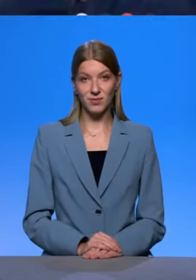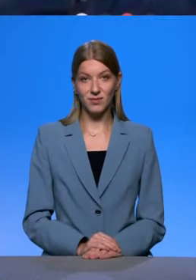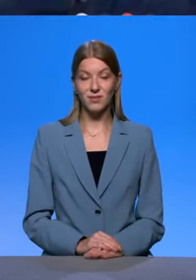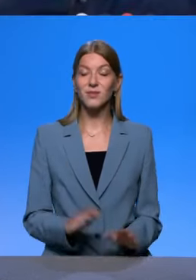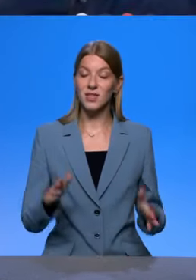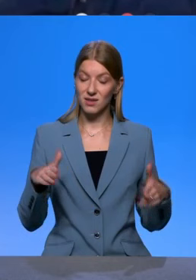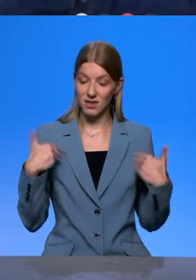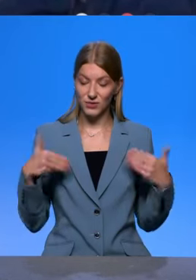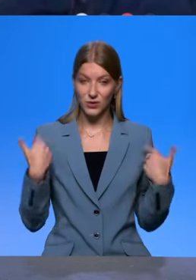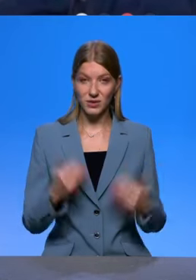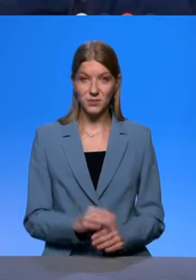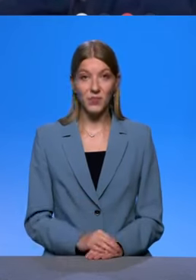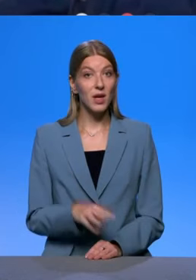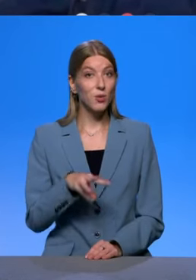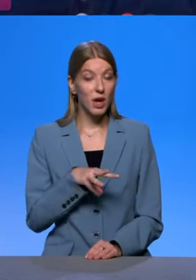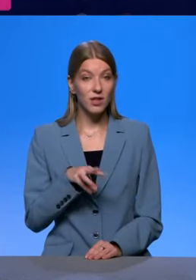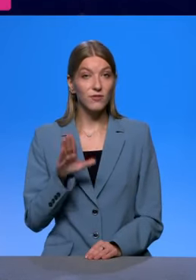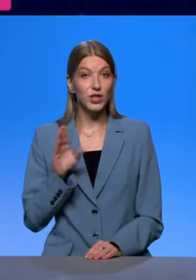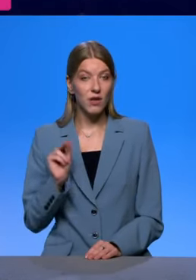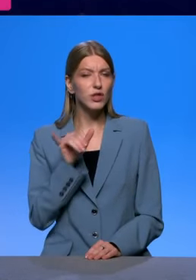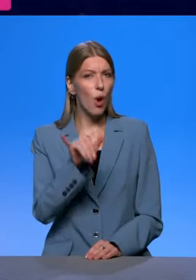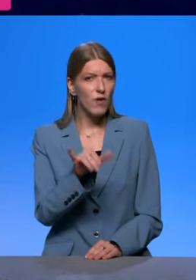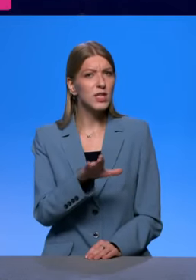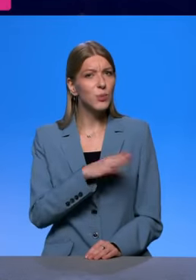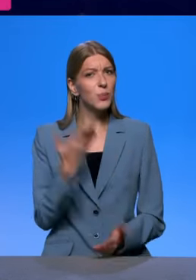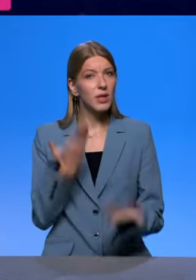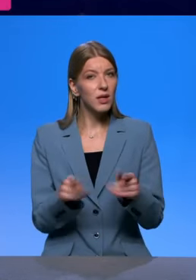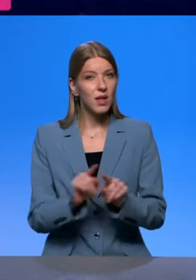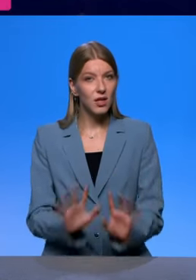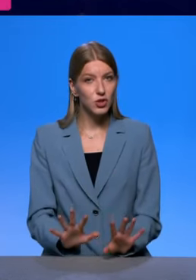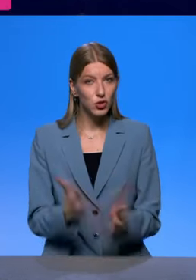Здравствуйте. Михаил Вячеславович, у вас в практике были такие случаи, когда вот